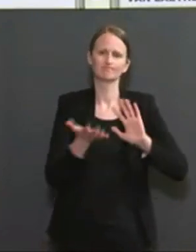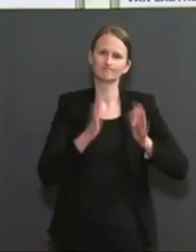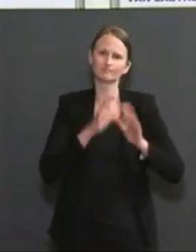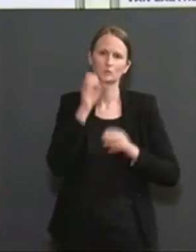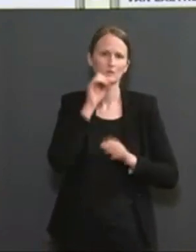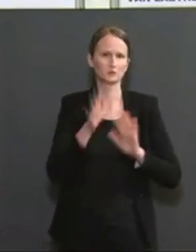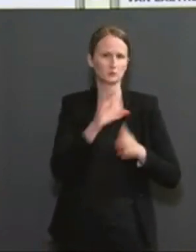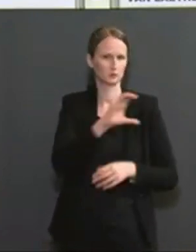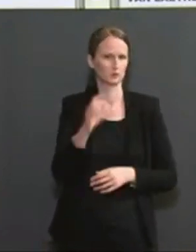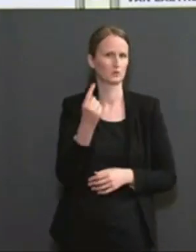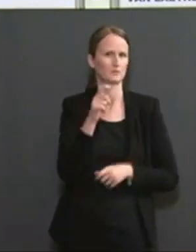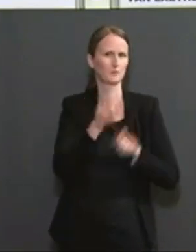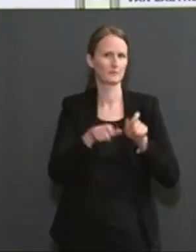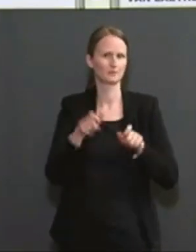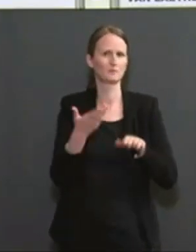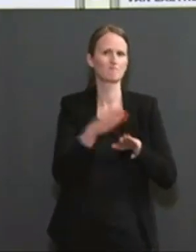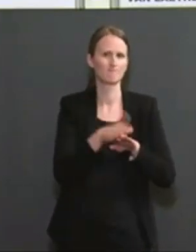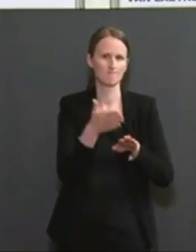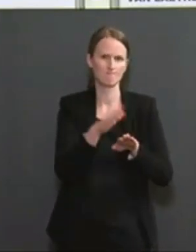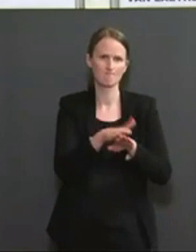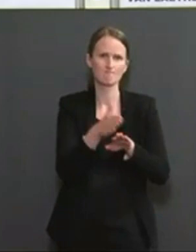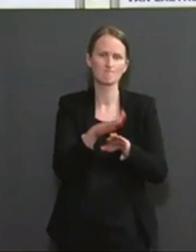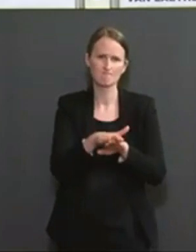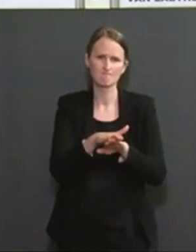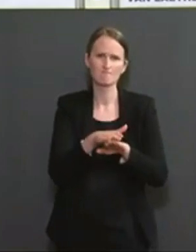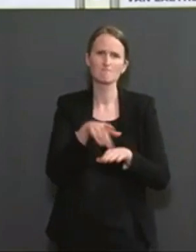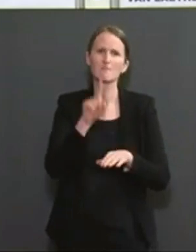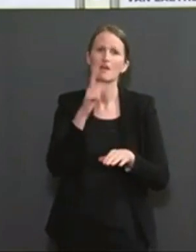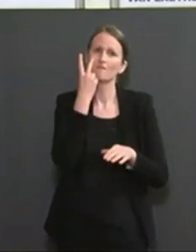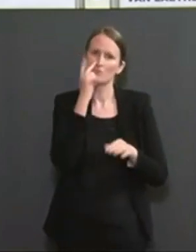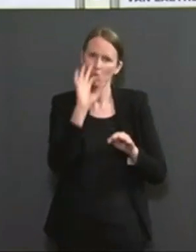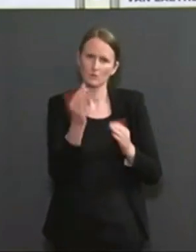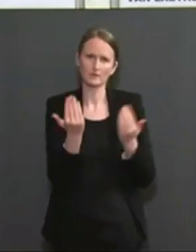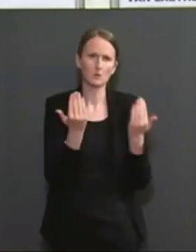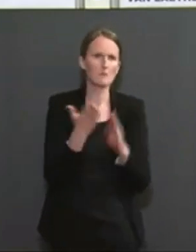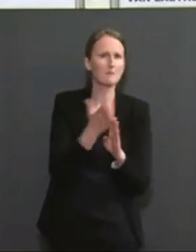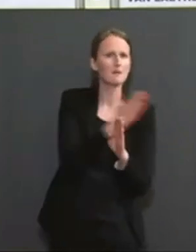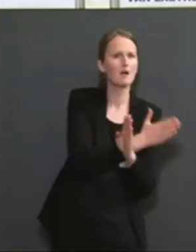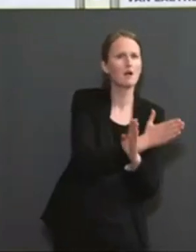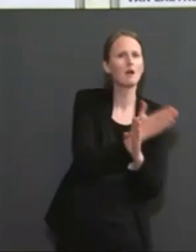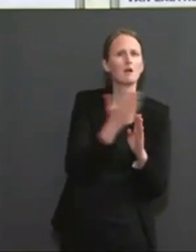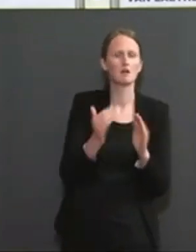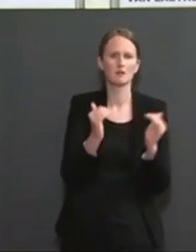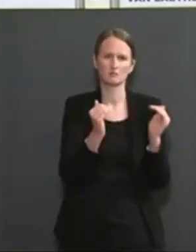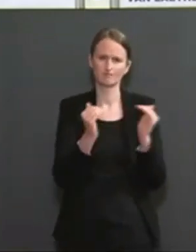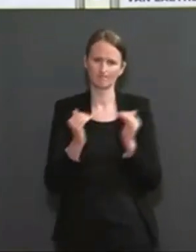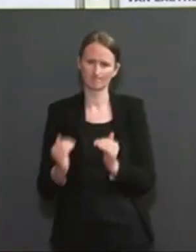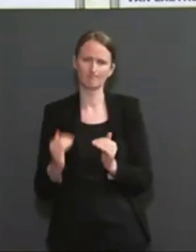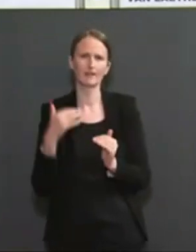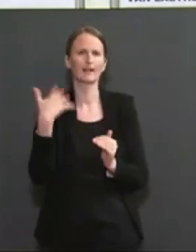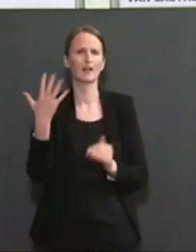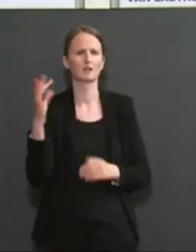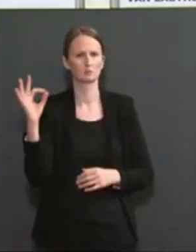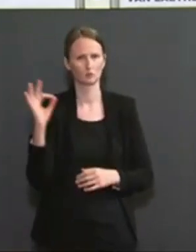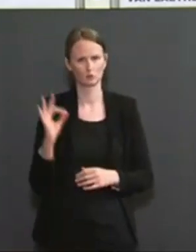aussi, la baisse continue à se manifester avec une diminution de 15% sur une base hebdomadaire.